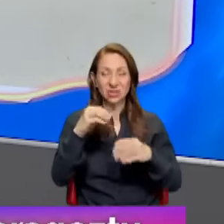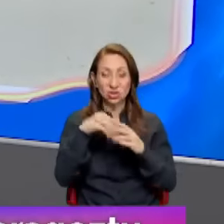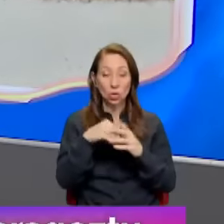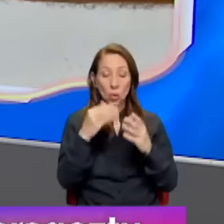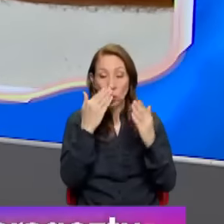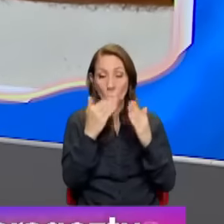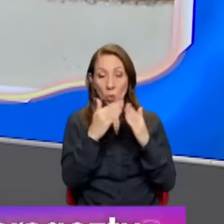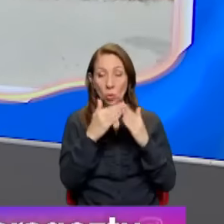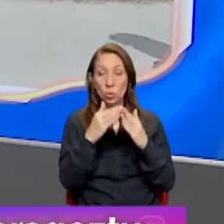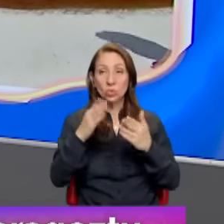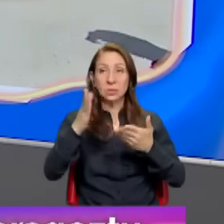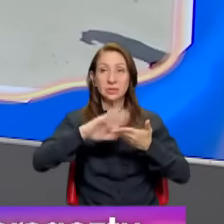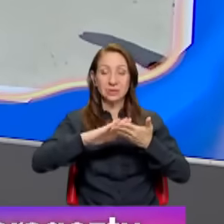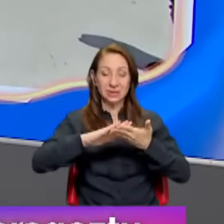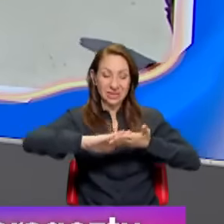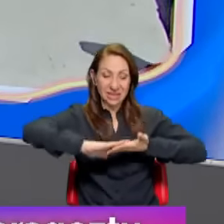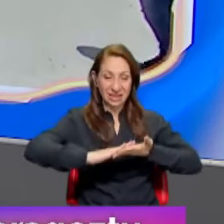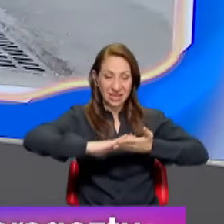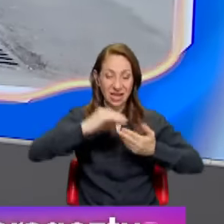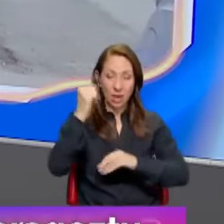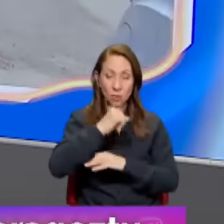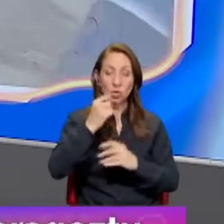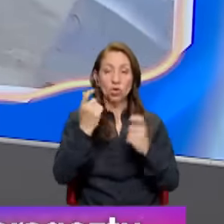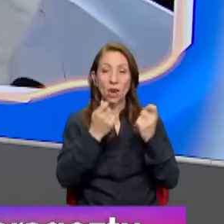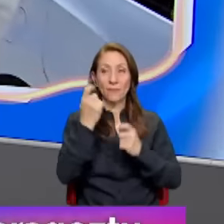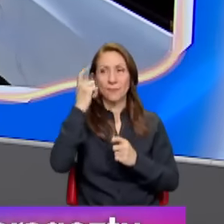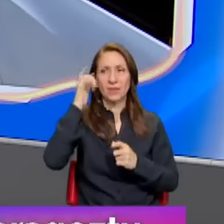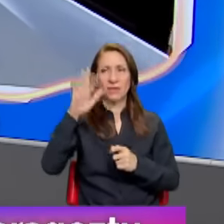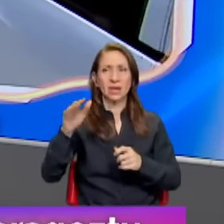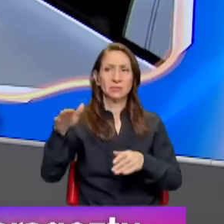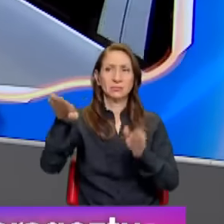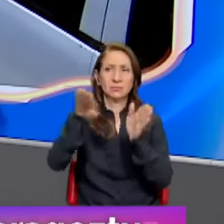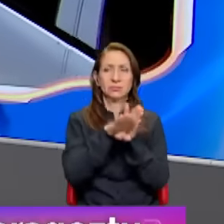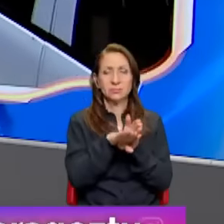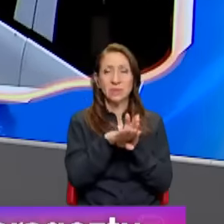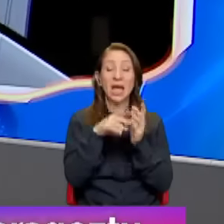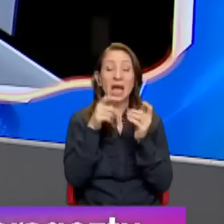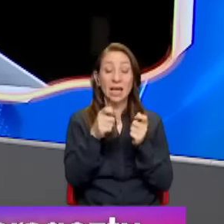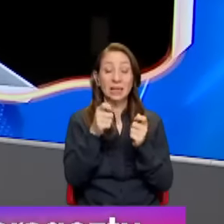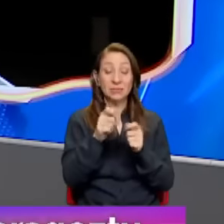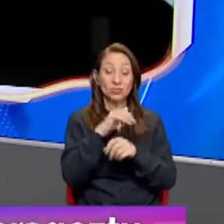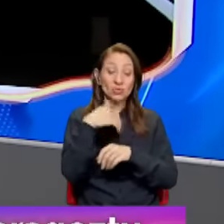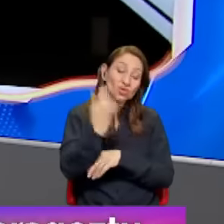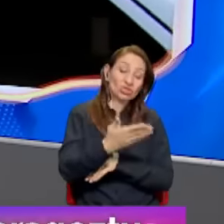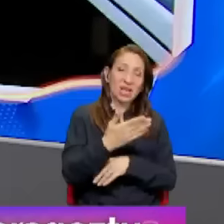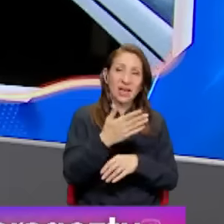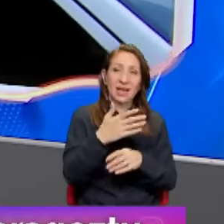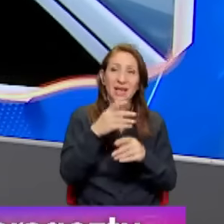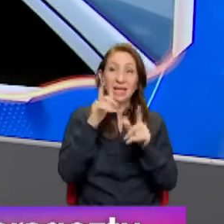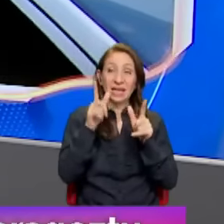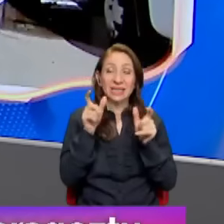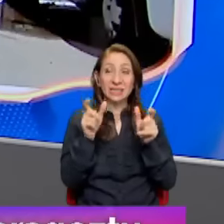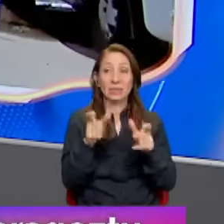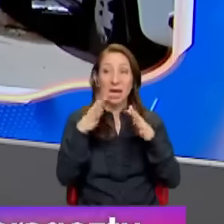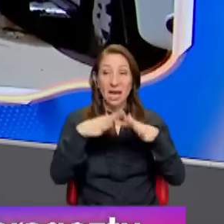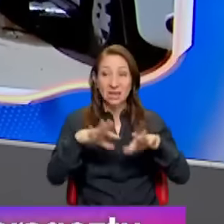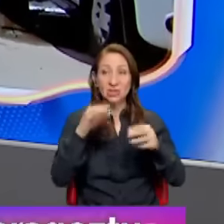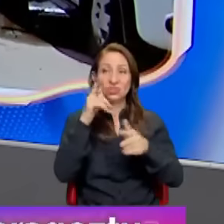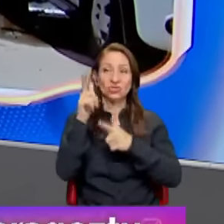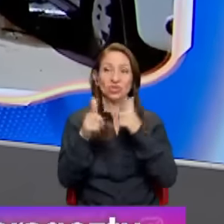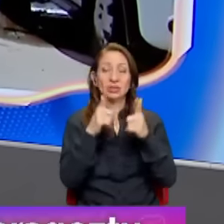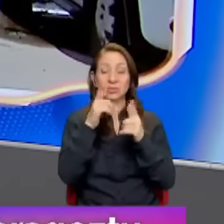alana dosyayi park etmek üzere görevlilerin bilgisi dahilinde ve eğitim öğretim saatleri dışında gerekli tedbirler alınarak